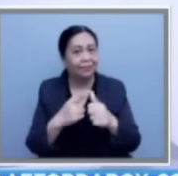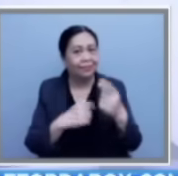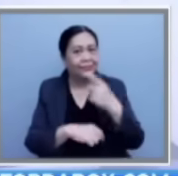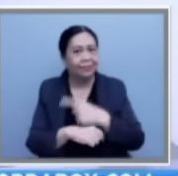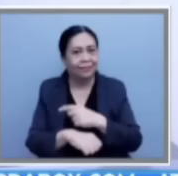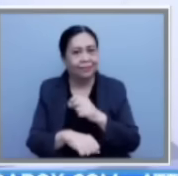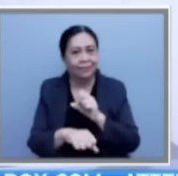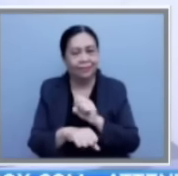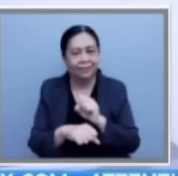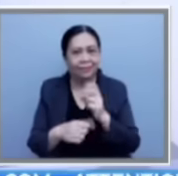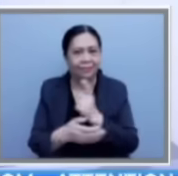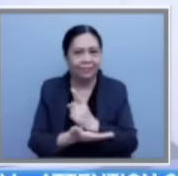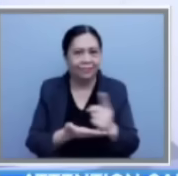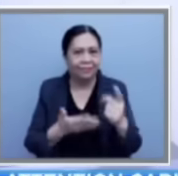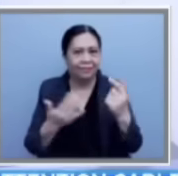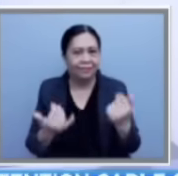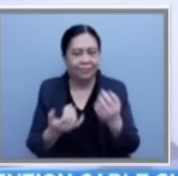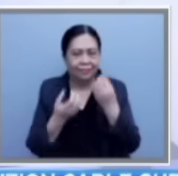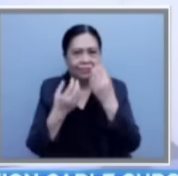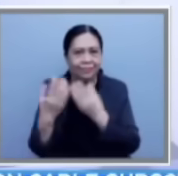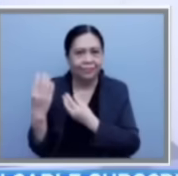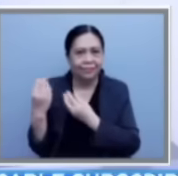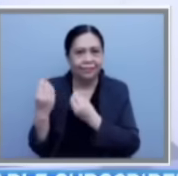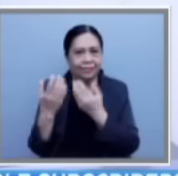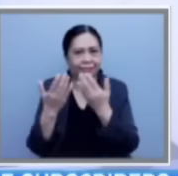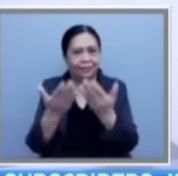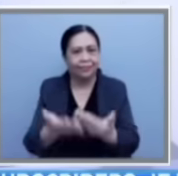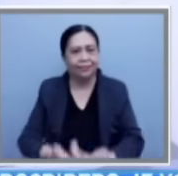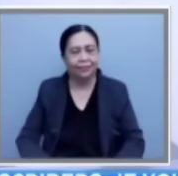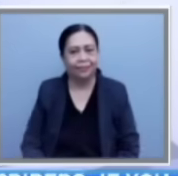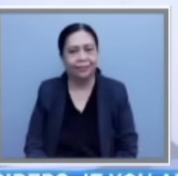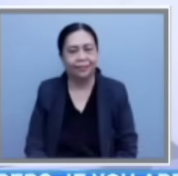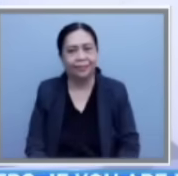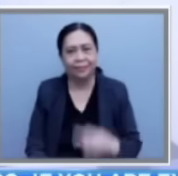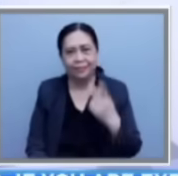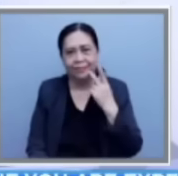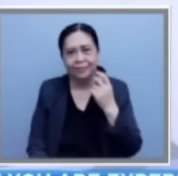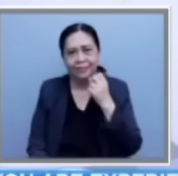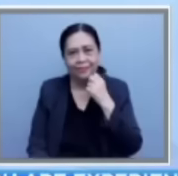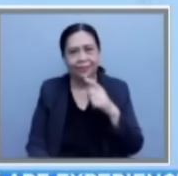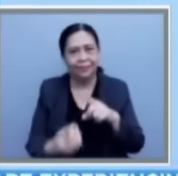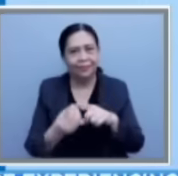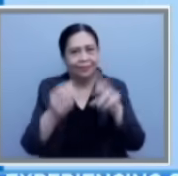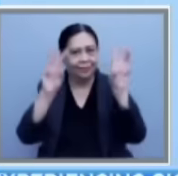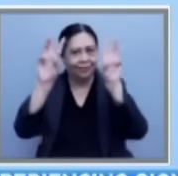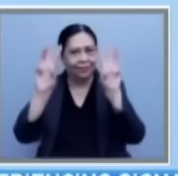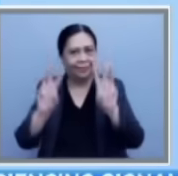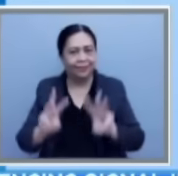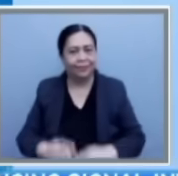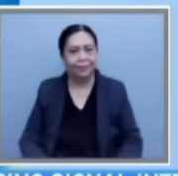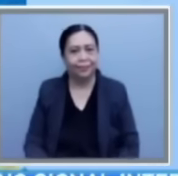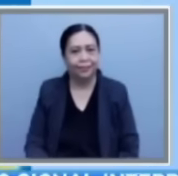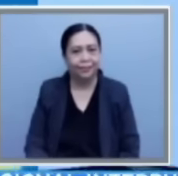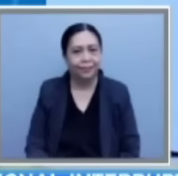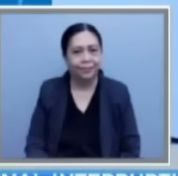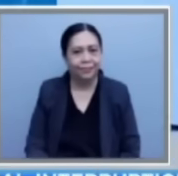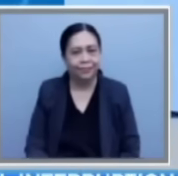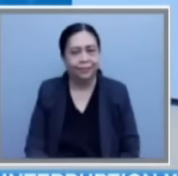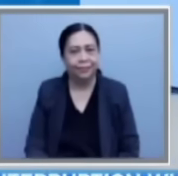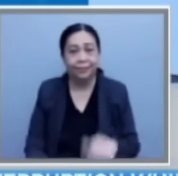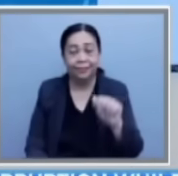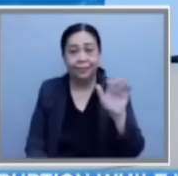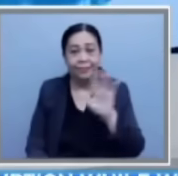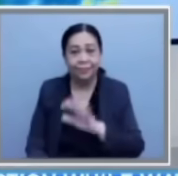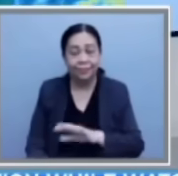natin makikibalita na tayo Syempre kay Katrina na nagbabalik Kat Good morning con mga